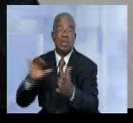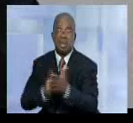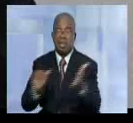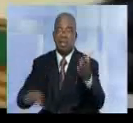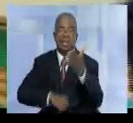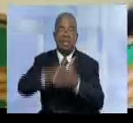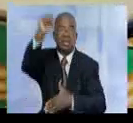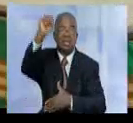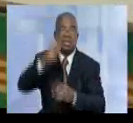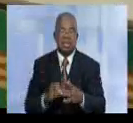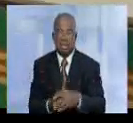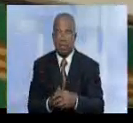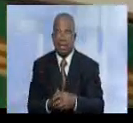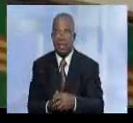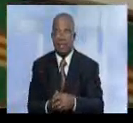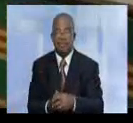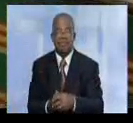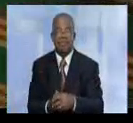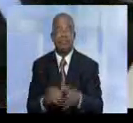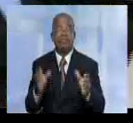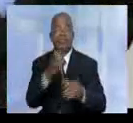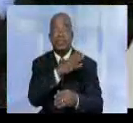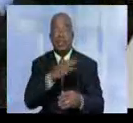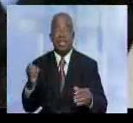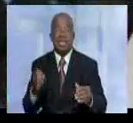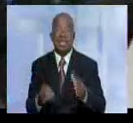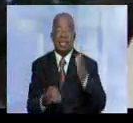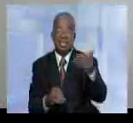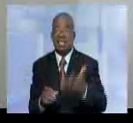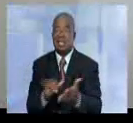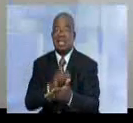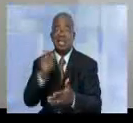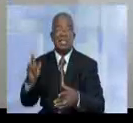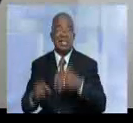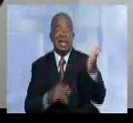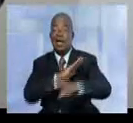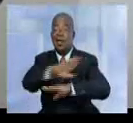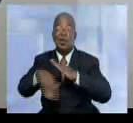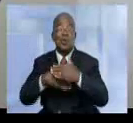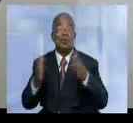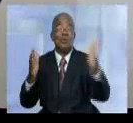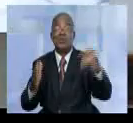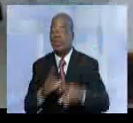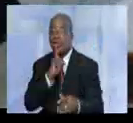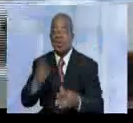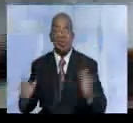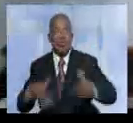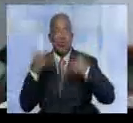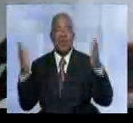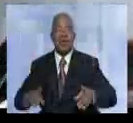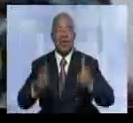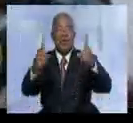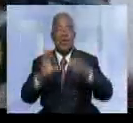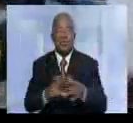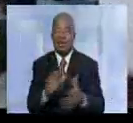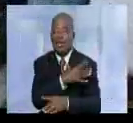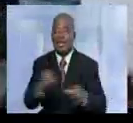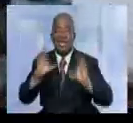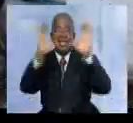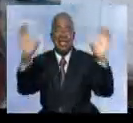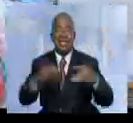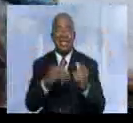programmes publics axés sur les résultats. Un exercice qui confirme les ambitions de l'AGFOP. Au cours de la cérémonie de clôture de cette